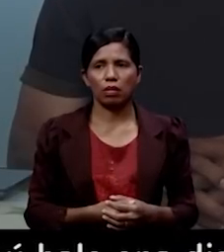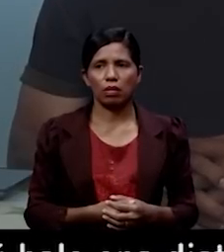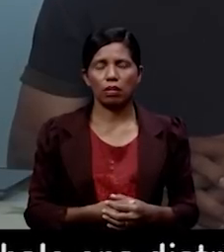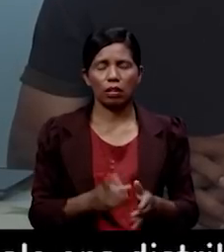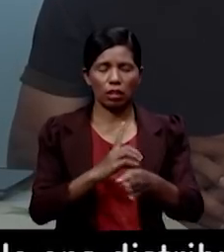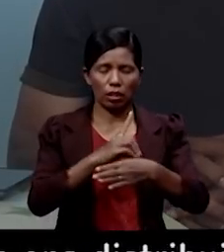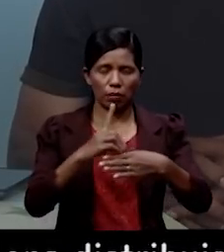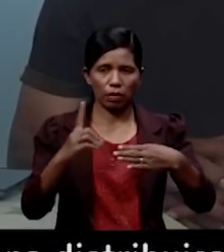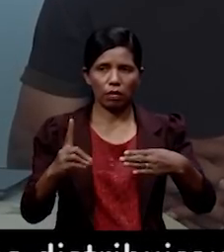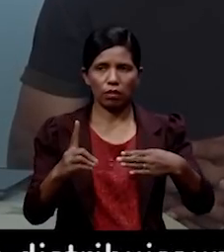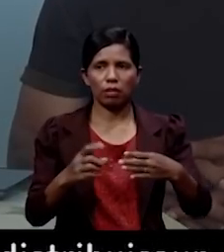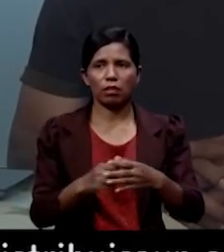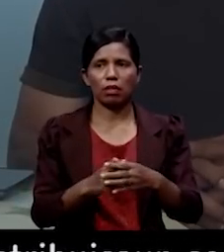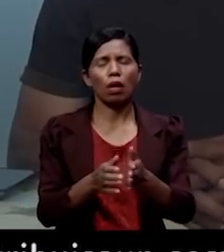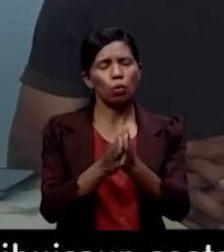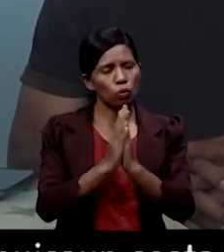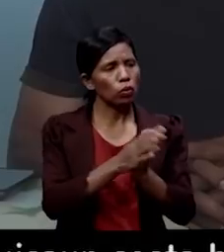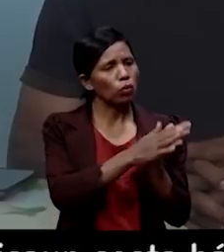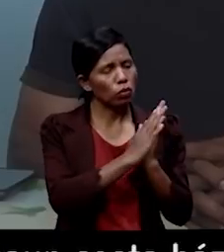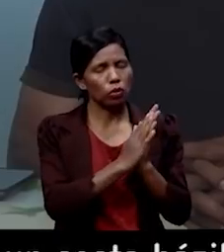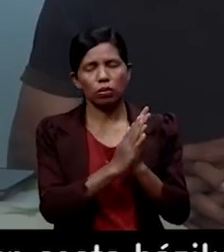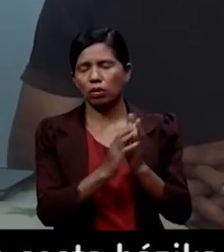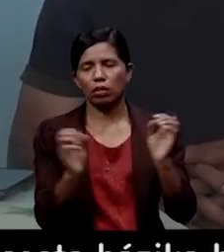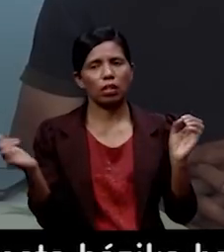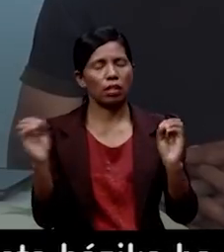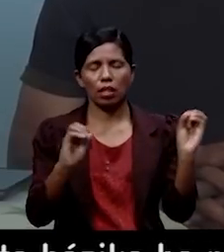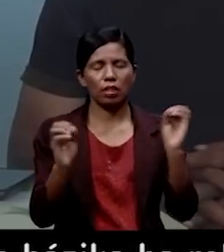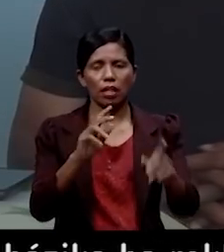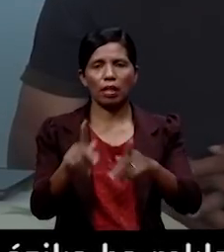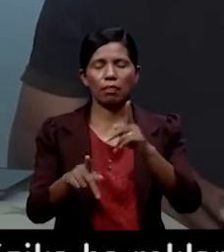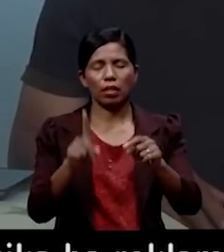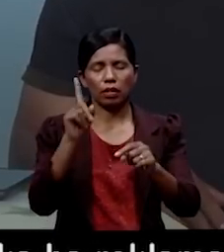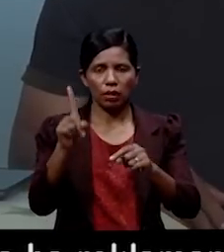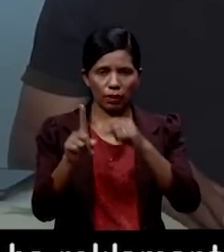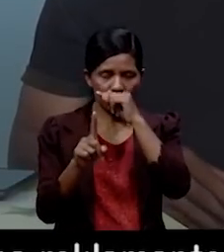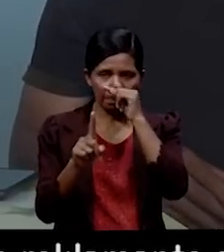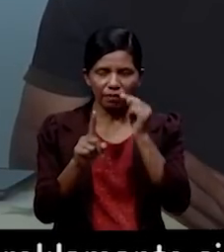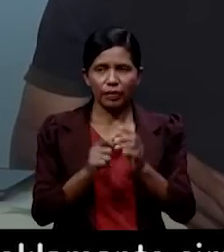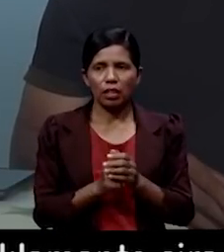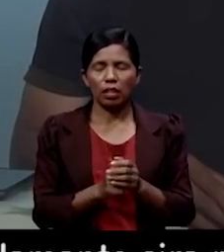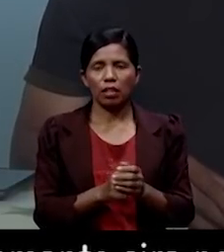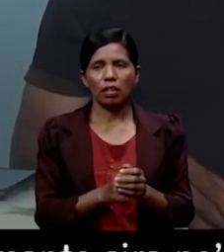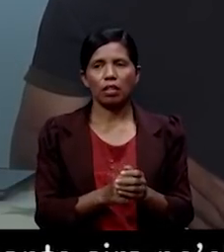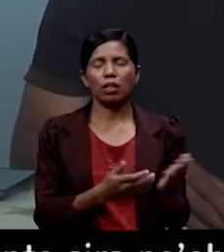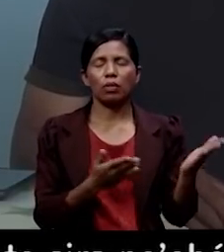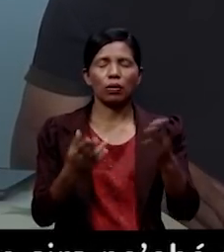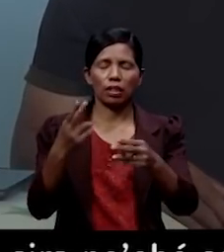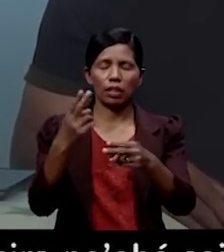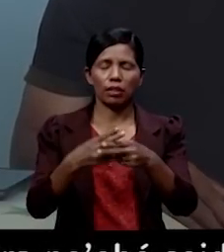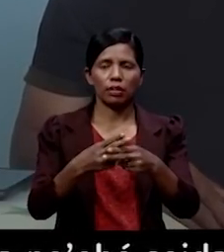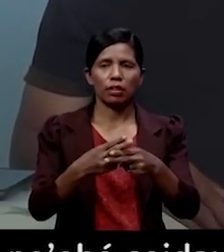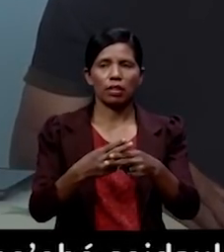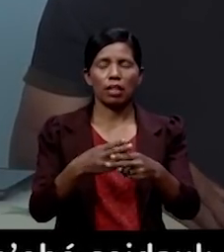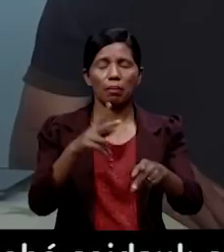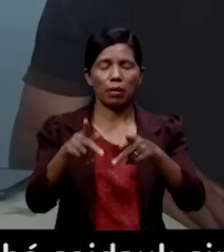departamento amu haus tu sa laia e maida nebe mak nomia artista in nome de